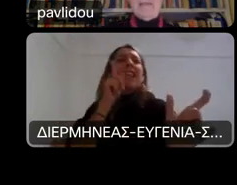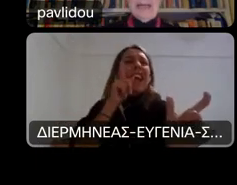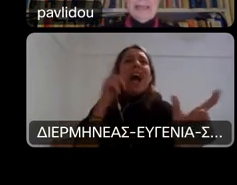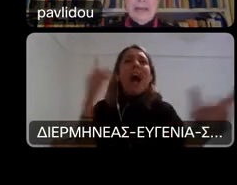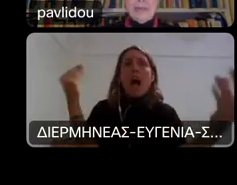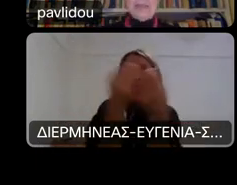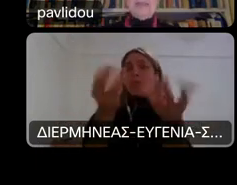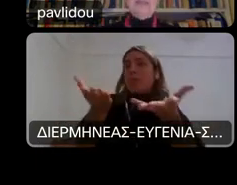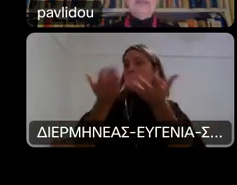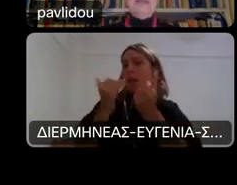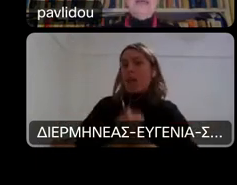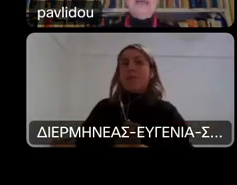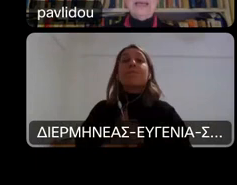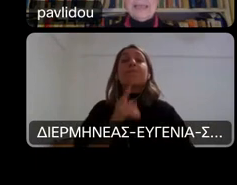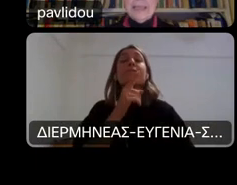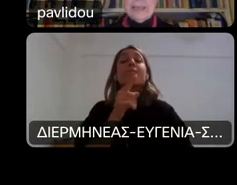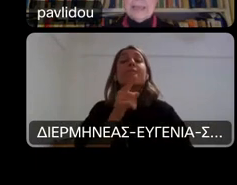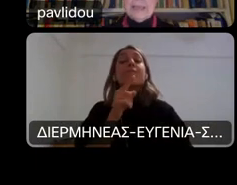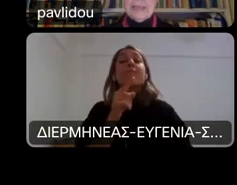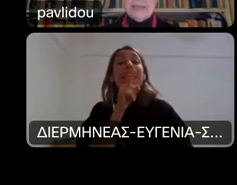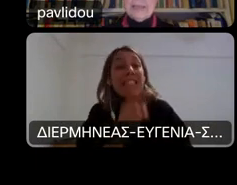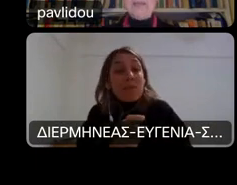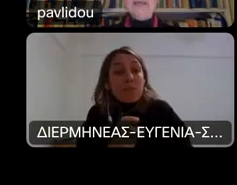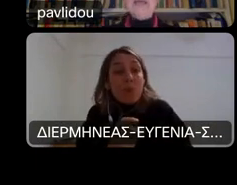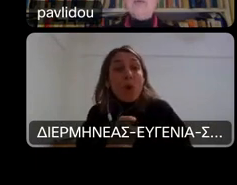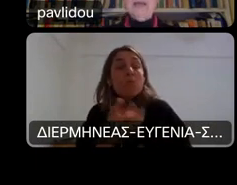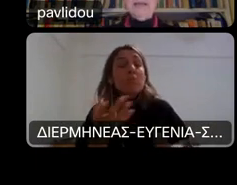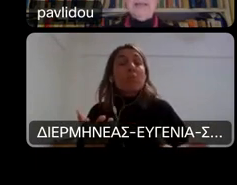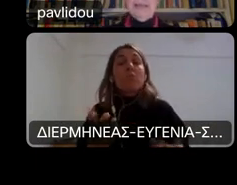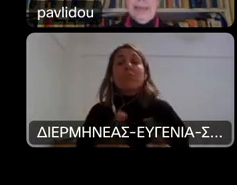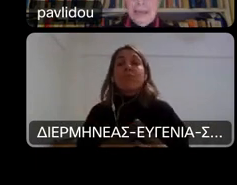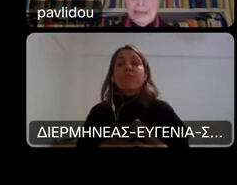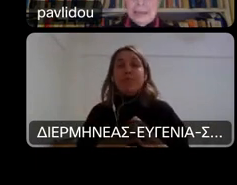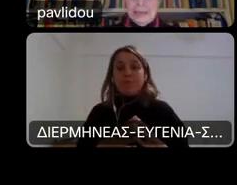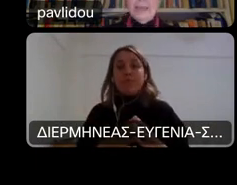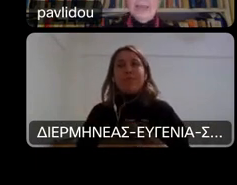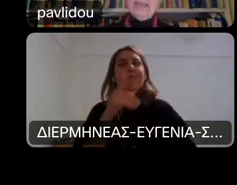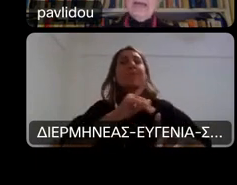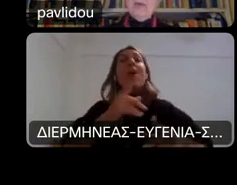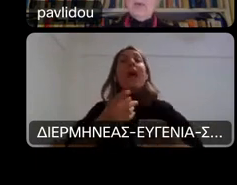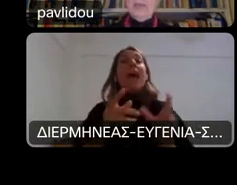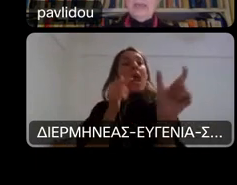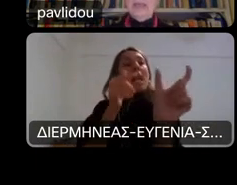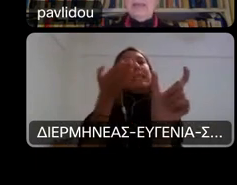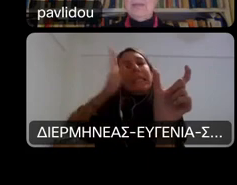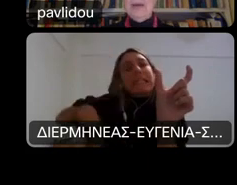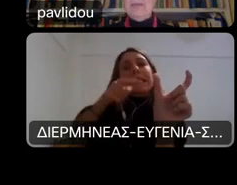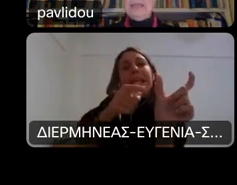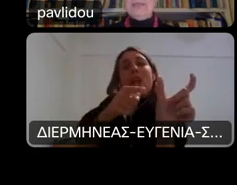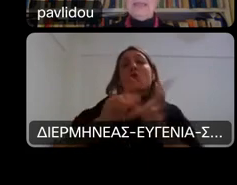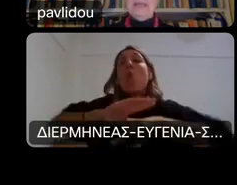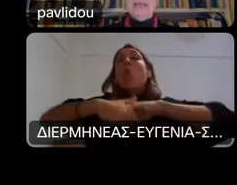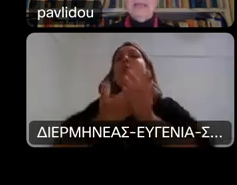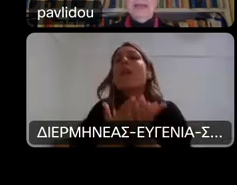Σε αυτήν την κατεύθυνση έχει αρχίσει να χρησιμοποιείται η ουδέτερη κατάληξη και έχουμε ήδη